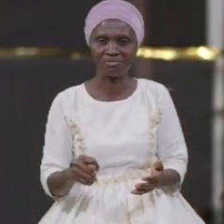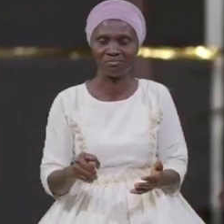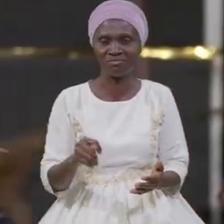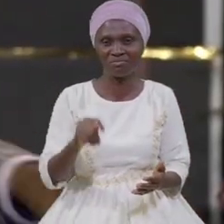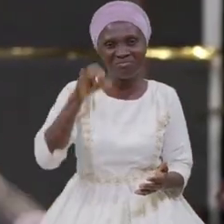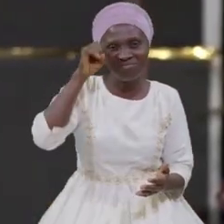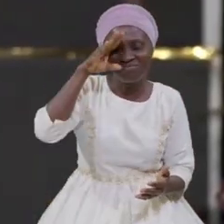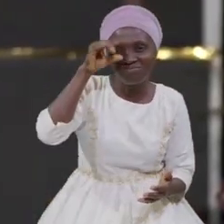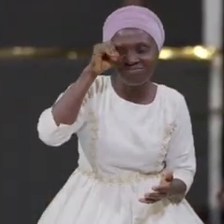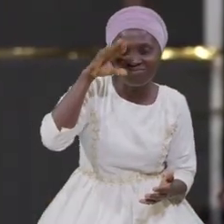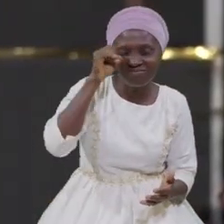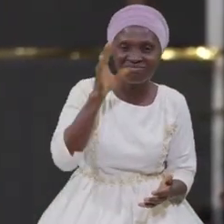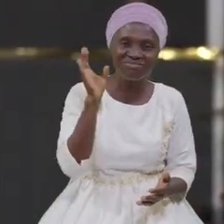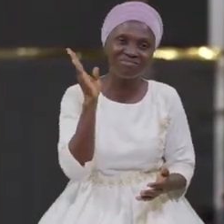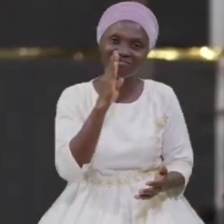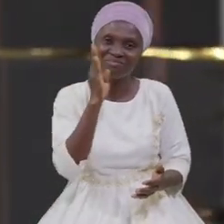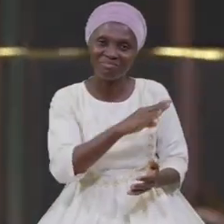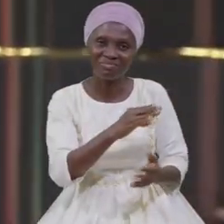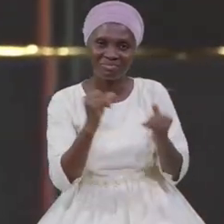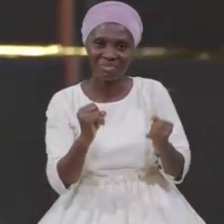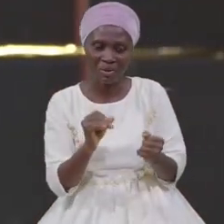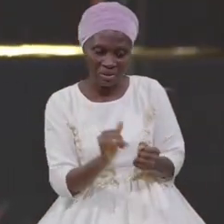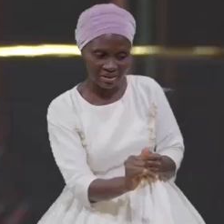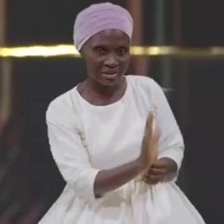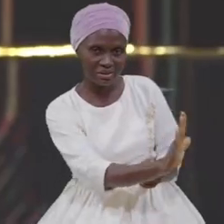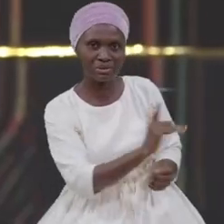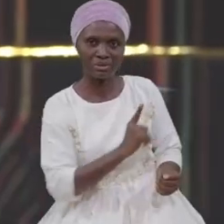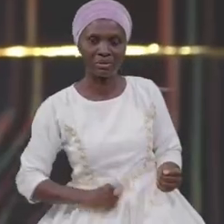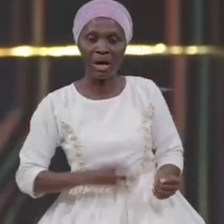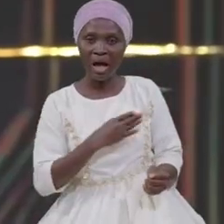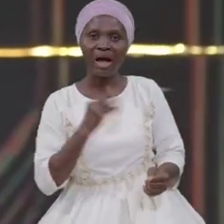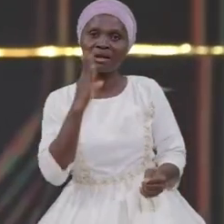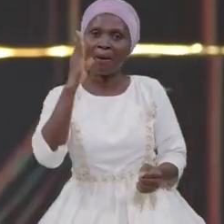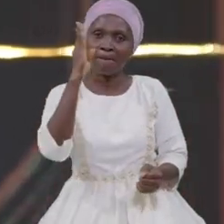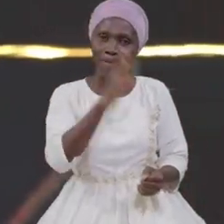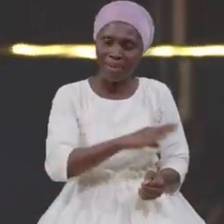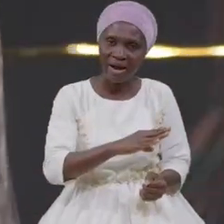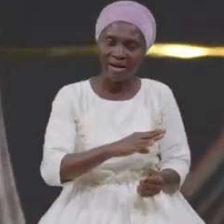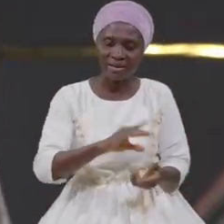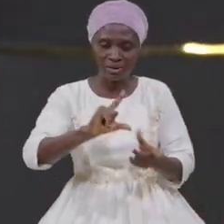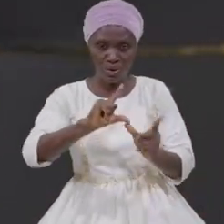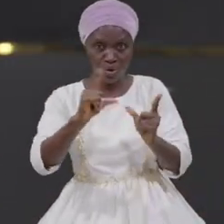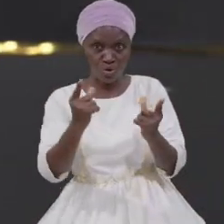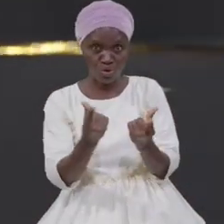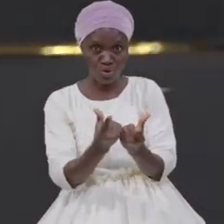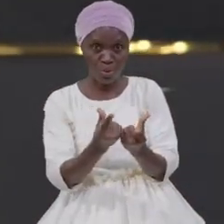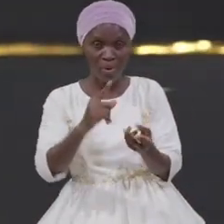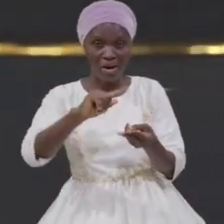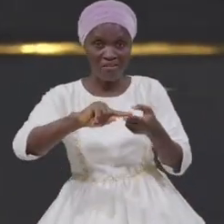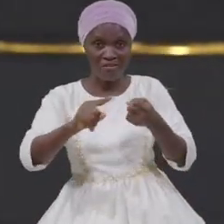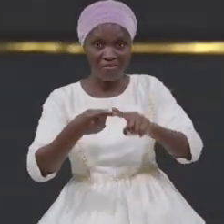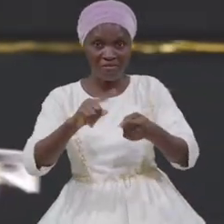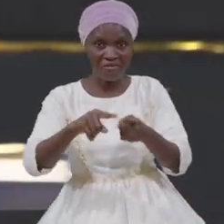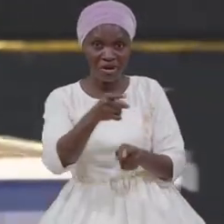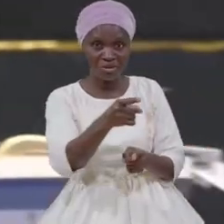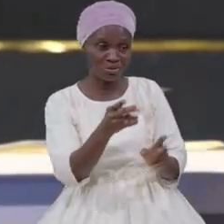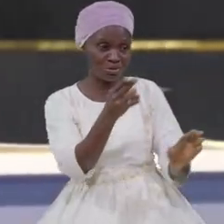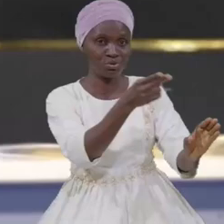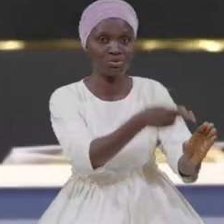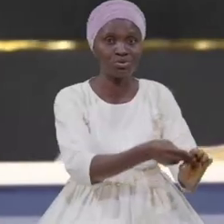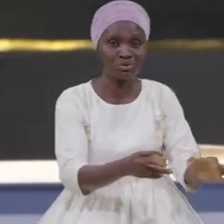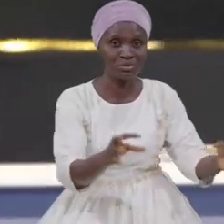des puissances ténébreuses, sont toujours son Seigneur. Les gangs auxquels tu t'es joint et auxquels tu